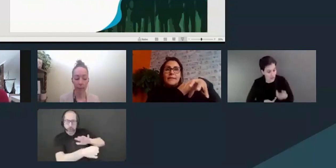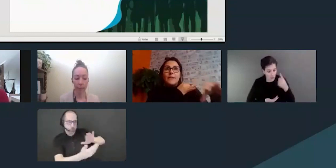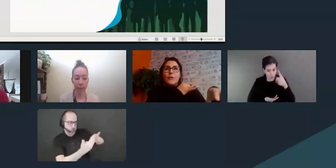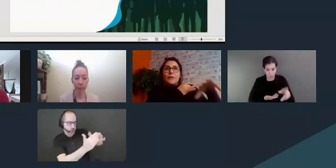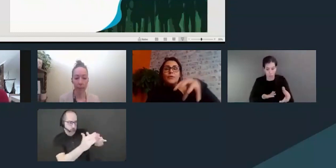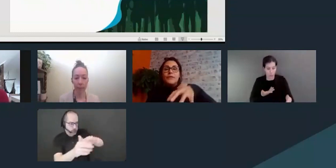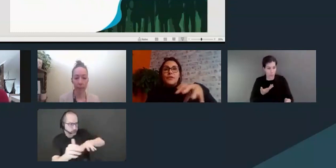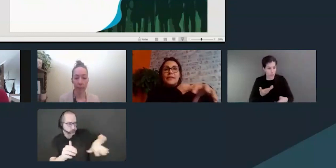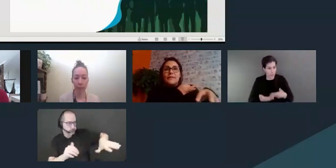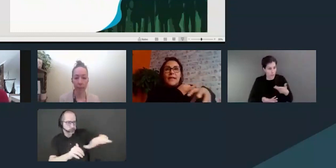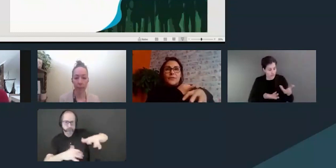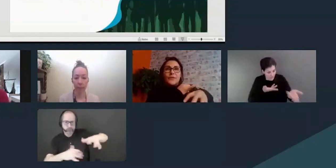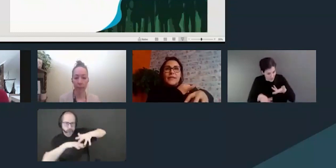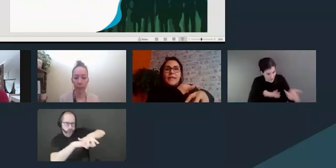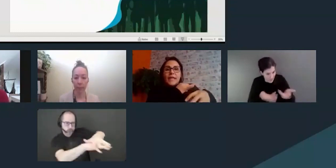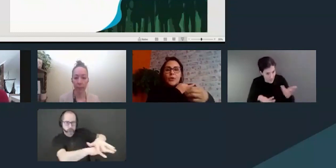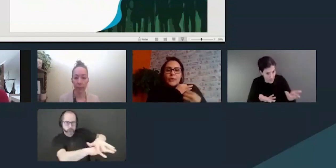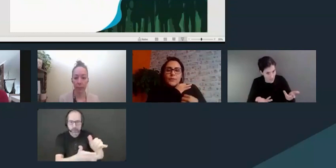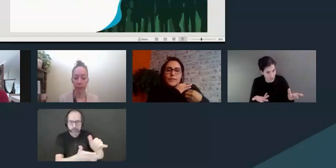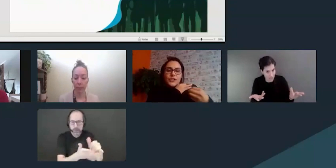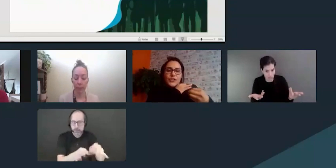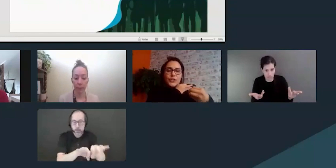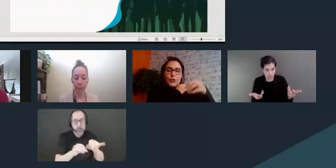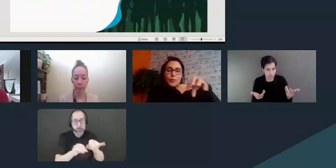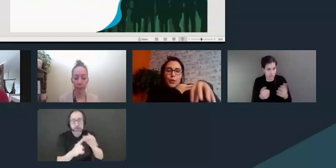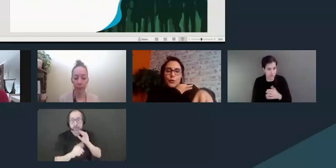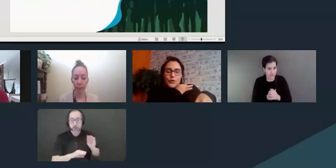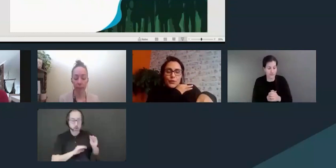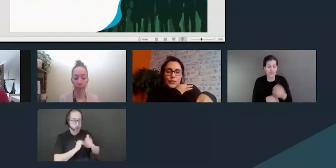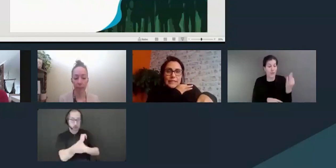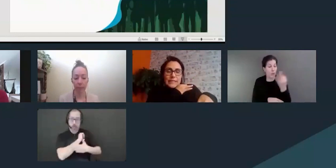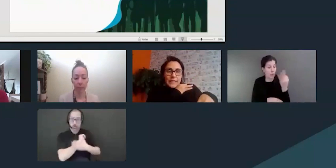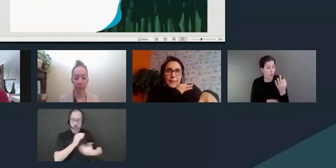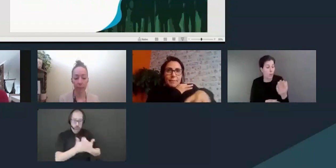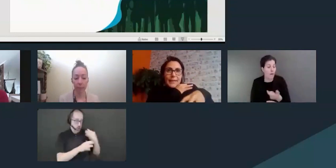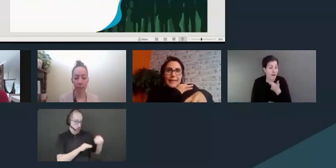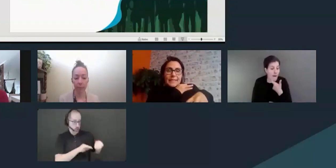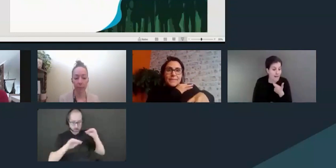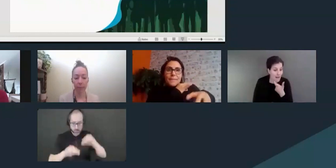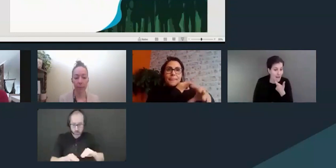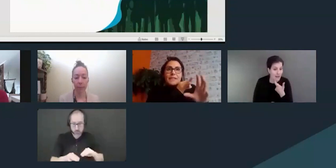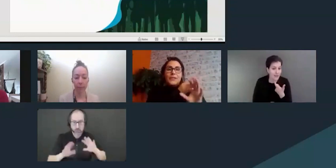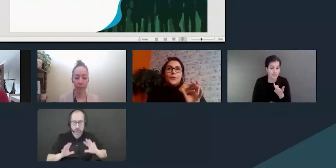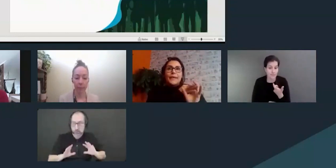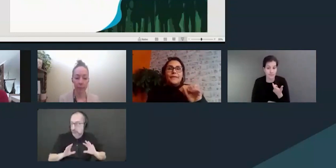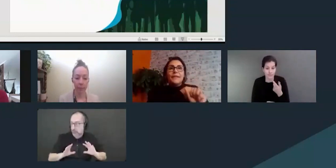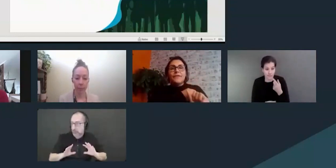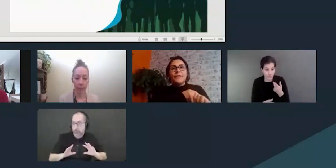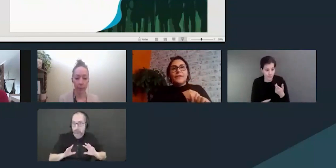se déplace au Canada, on a besoin d'avoir ce sentiment d'appartenir à un certain lieu, à un certain endroit.